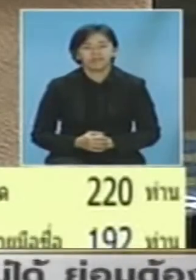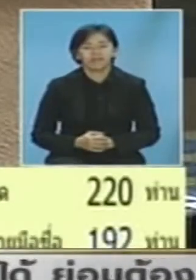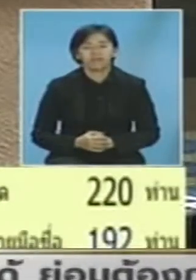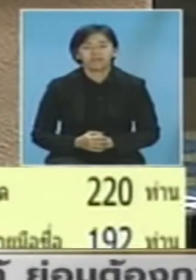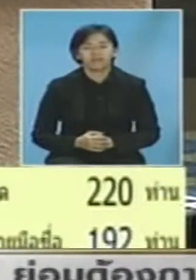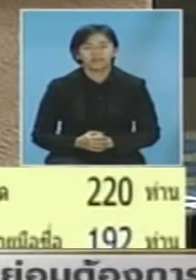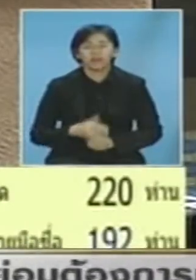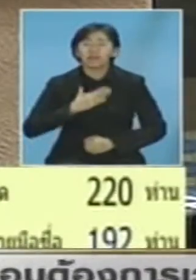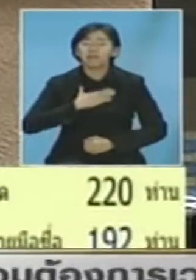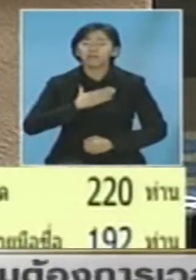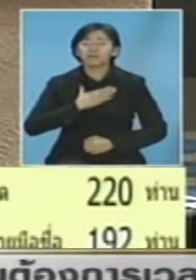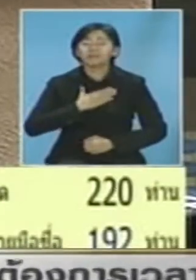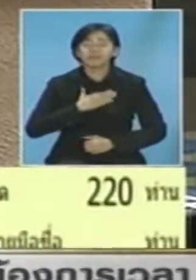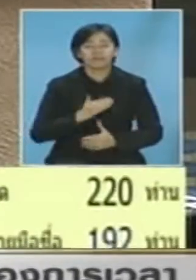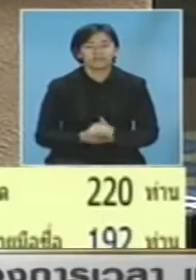ากระผม